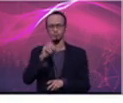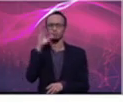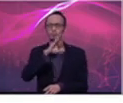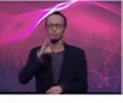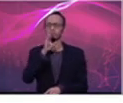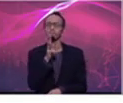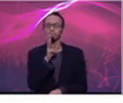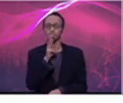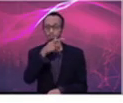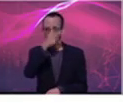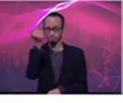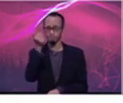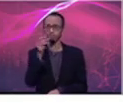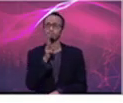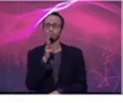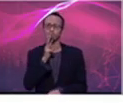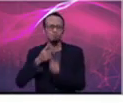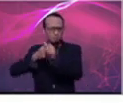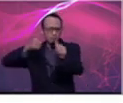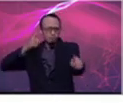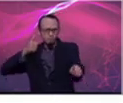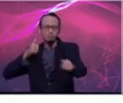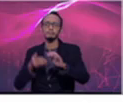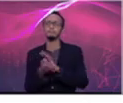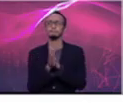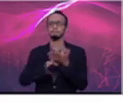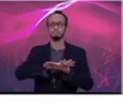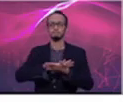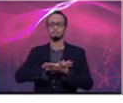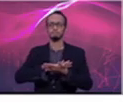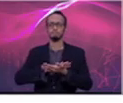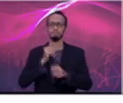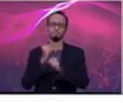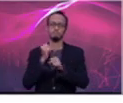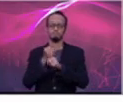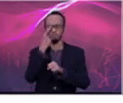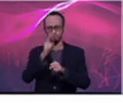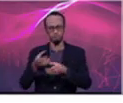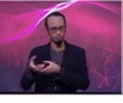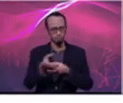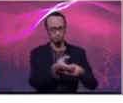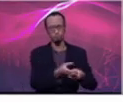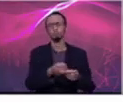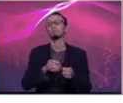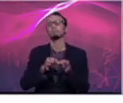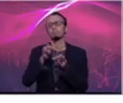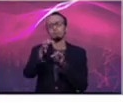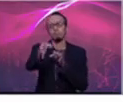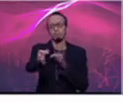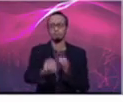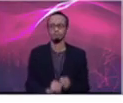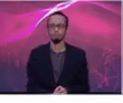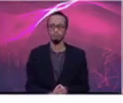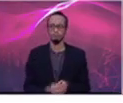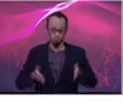punca air sebab punca air jauh jadi kerja-kerja pemadaman tergendalah sebentar jalan